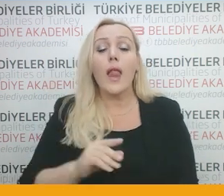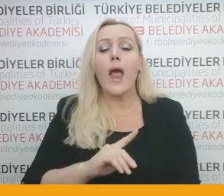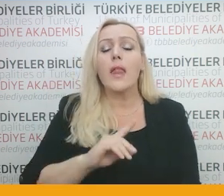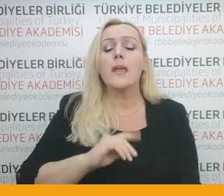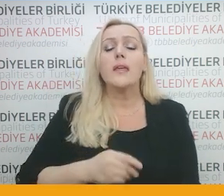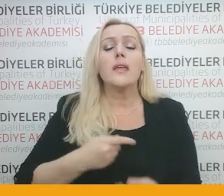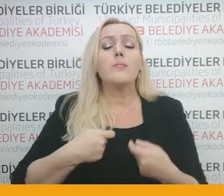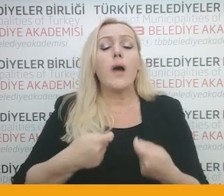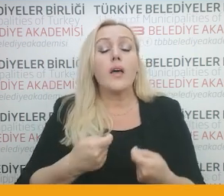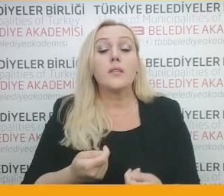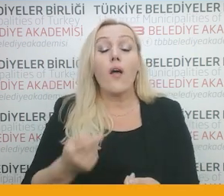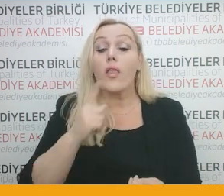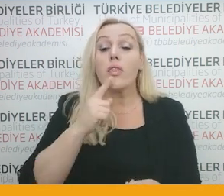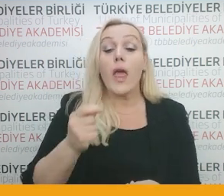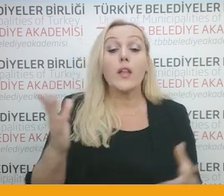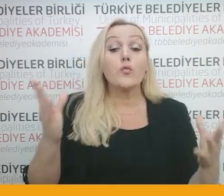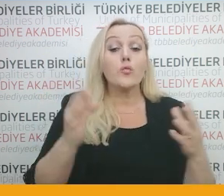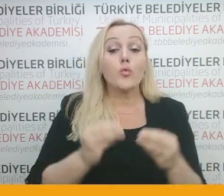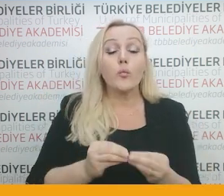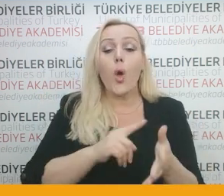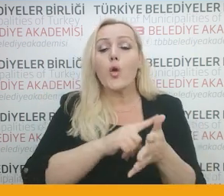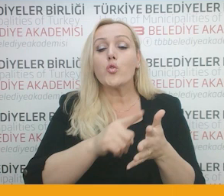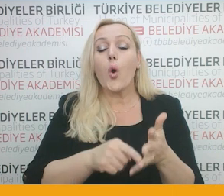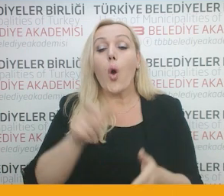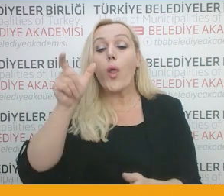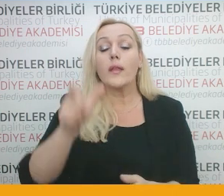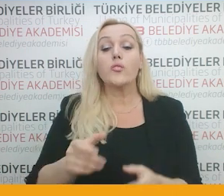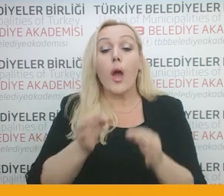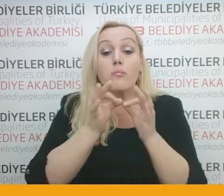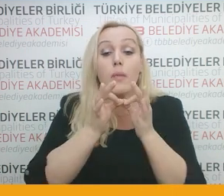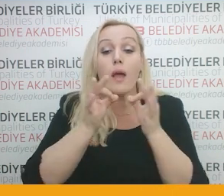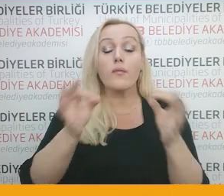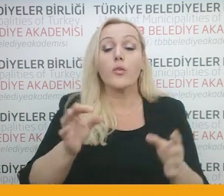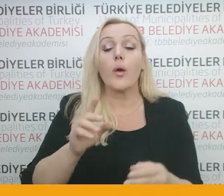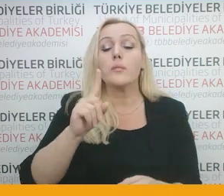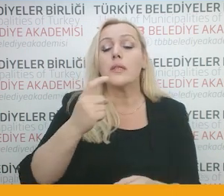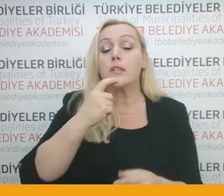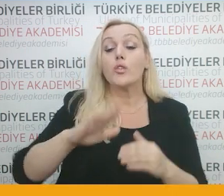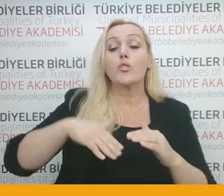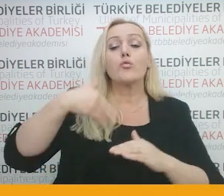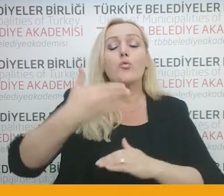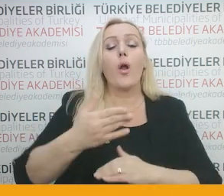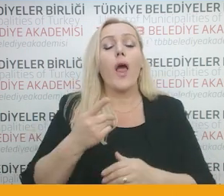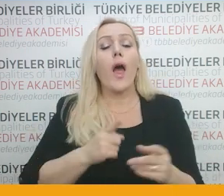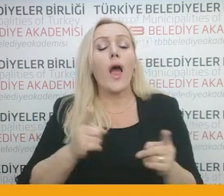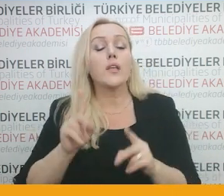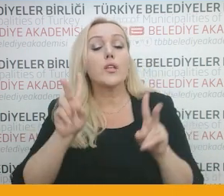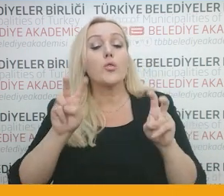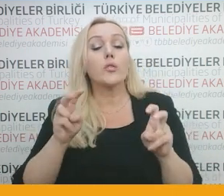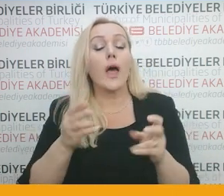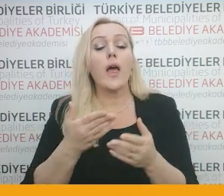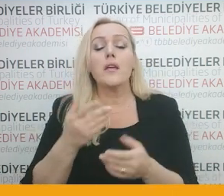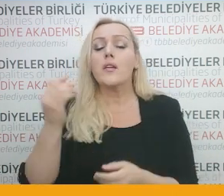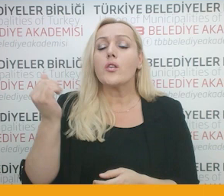gider tekliflerini ne yapıyordu? Üst yönetici birimlere çağrı yapıyordu. Önümüzdeki yıl hangi konuda hangi giderleri